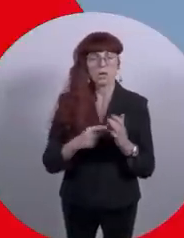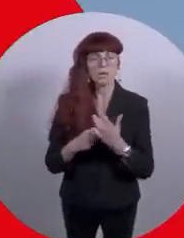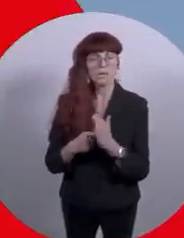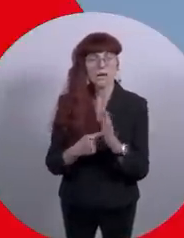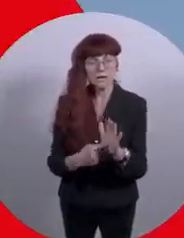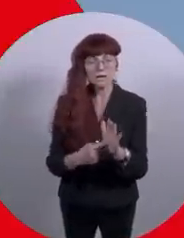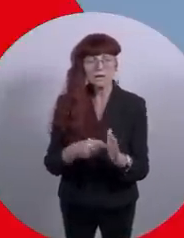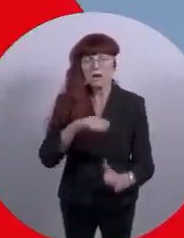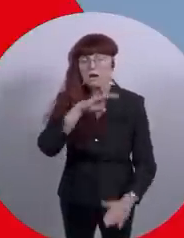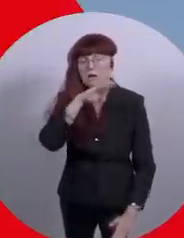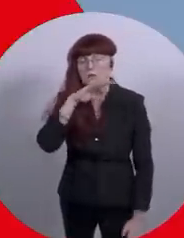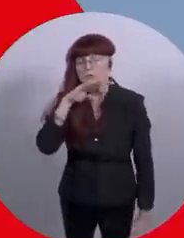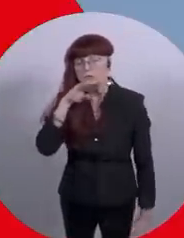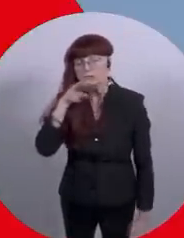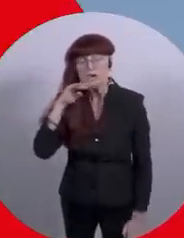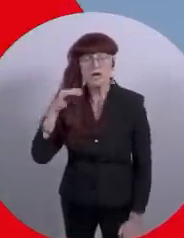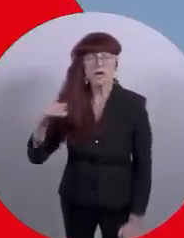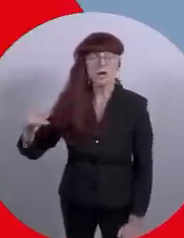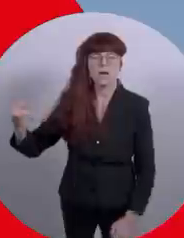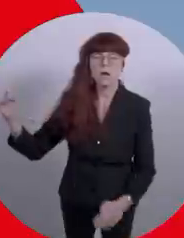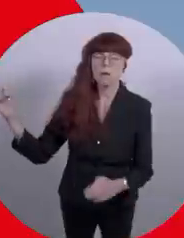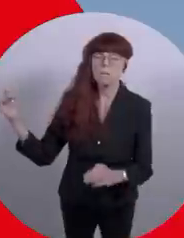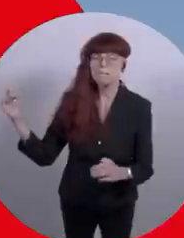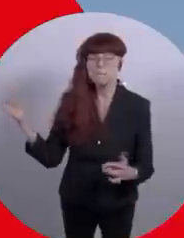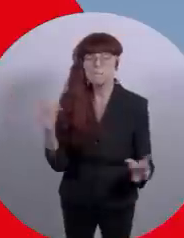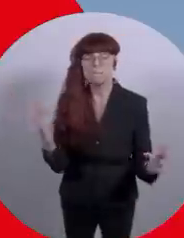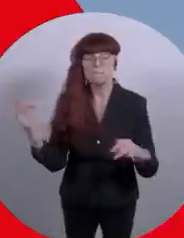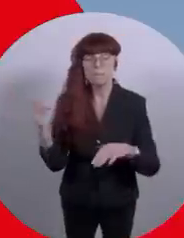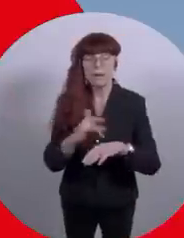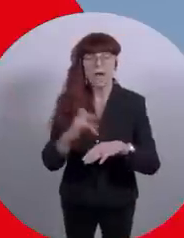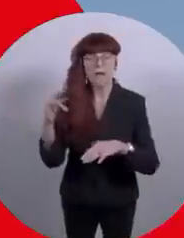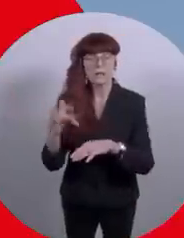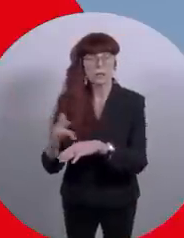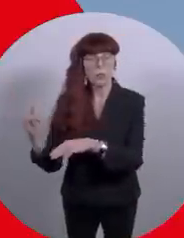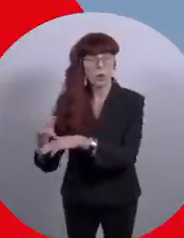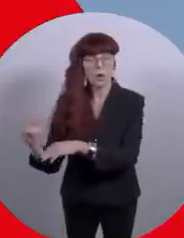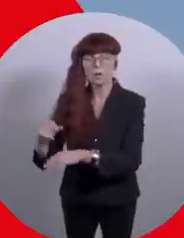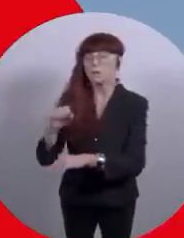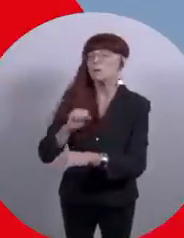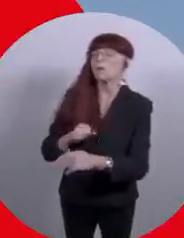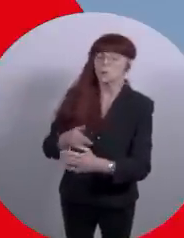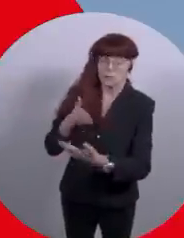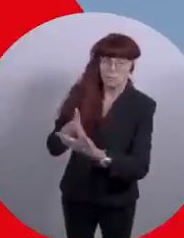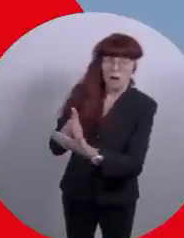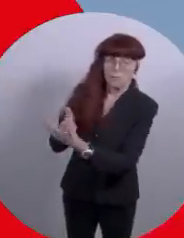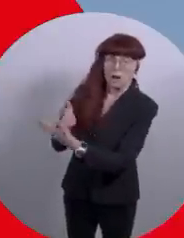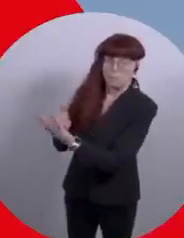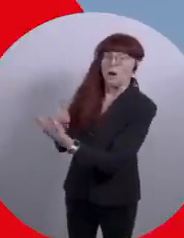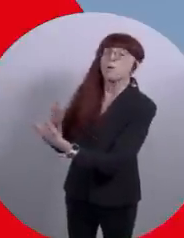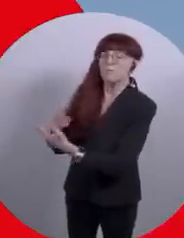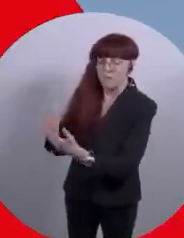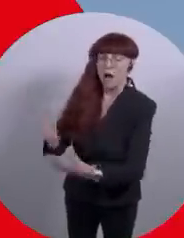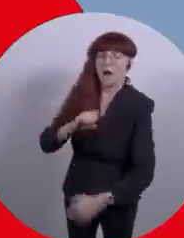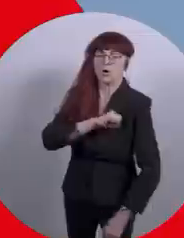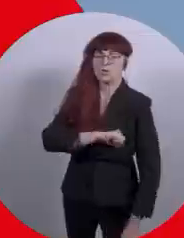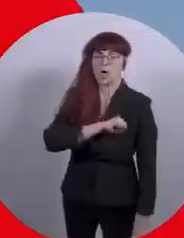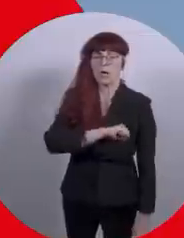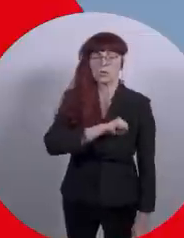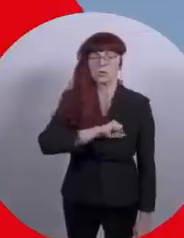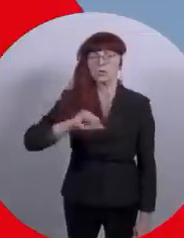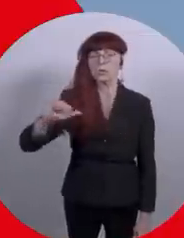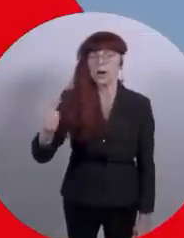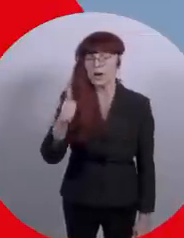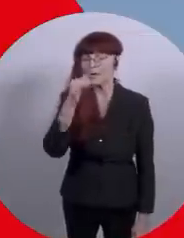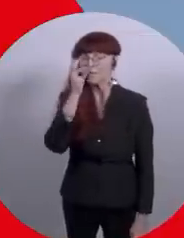Beleidigungen viele Widerstände auch aushalten müssen und hat als erste Frau an